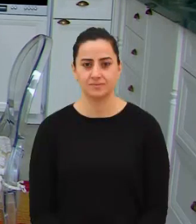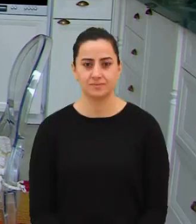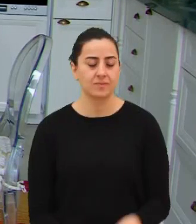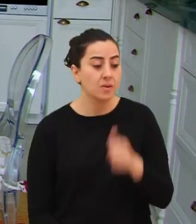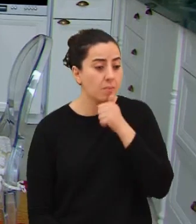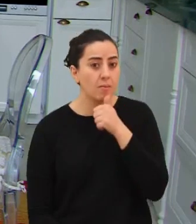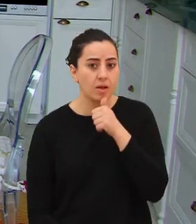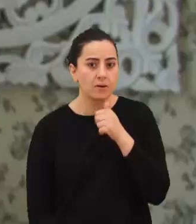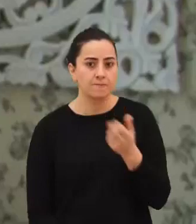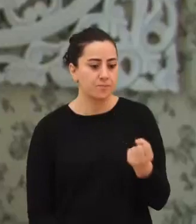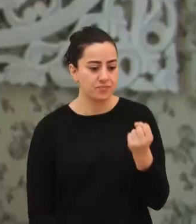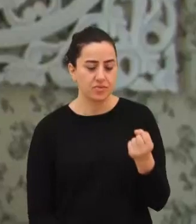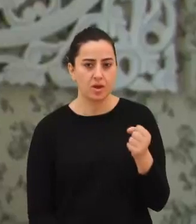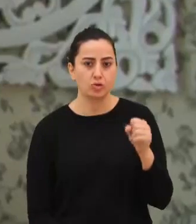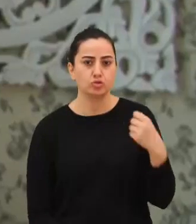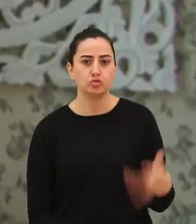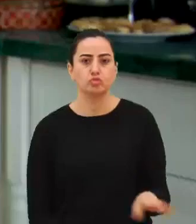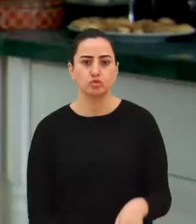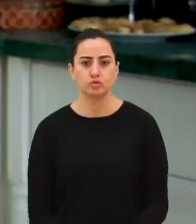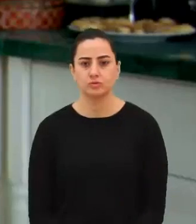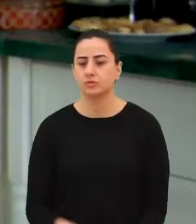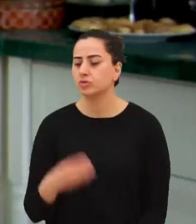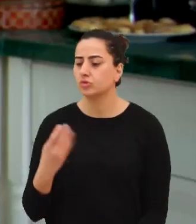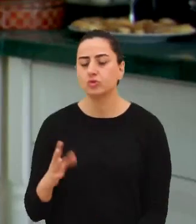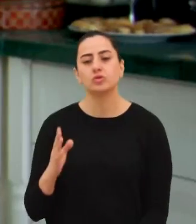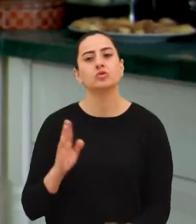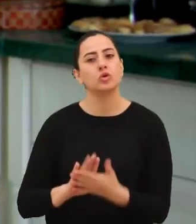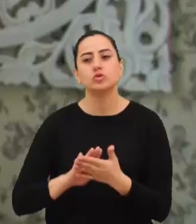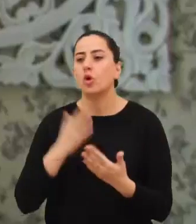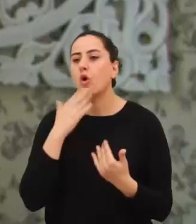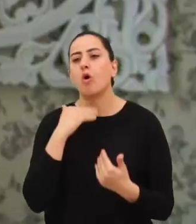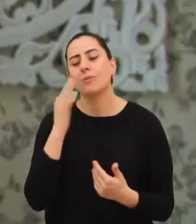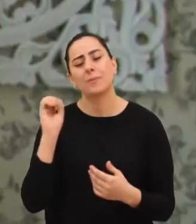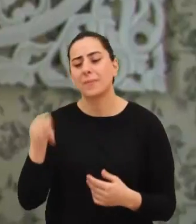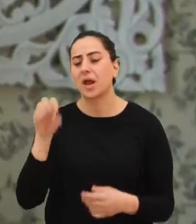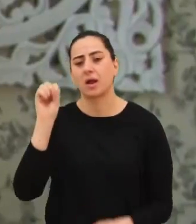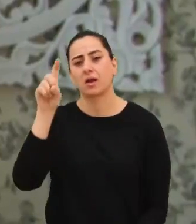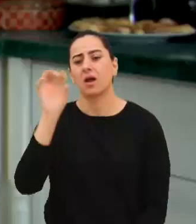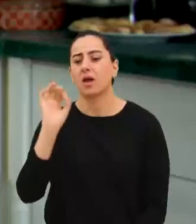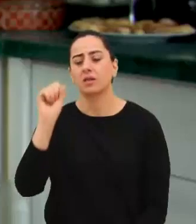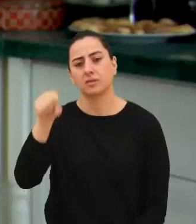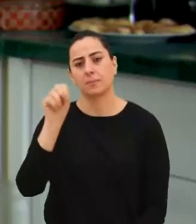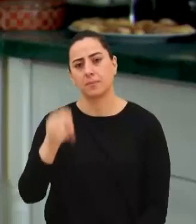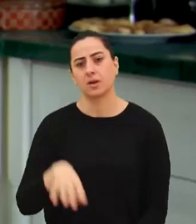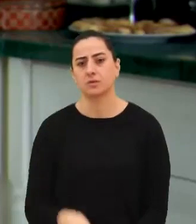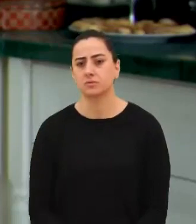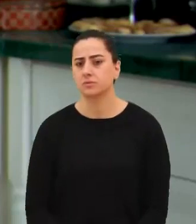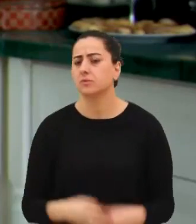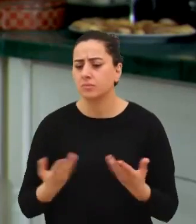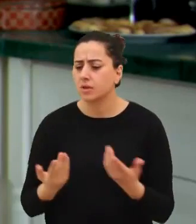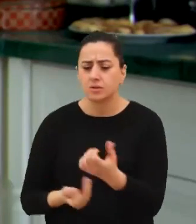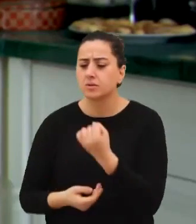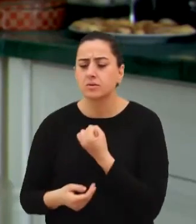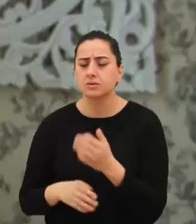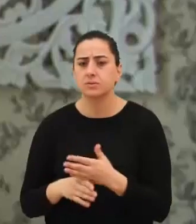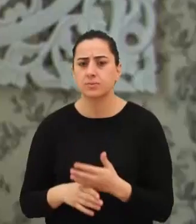Baba. Kapının kolu düşmüş. Düşen dost olmaz oğlum. Bırak düştüğü yerde kalsın. Hem bahane